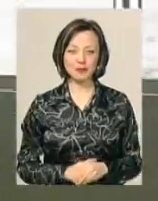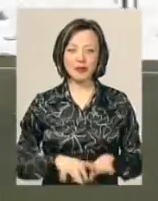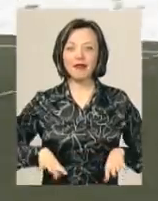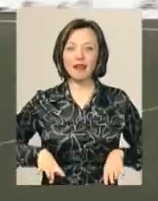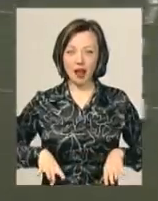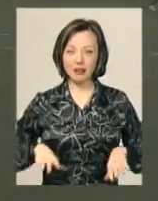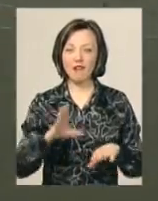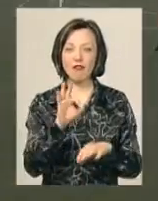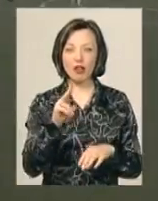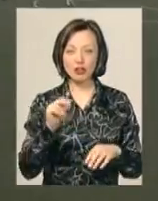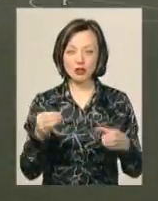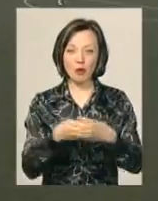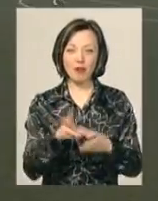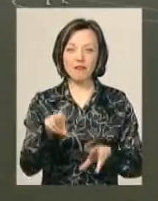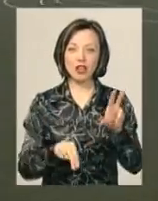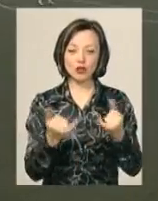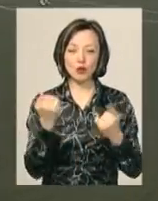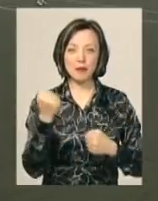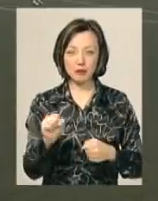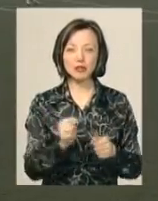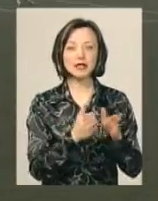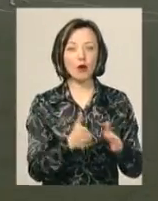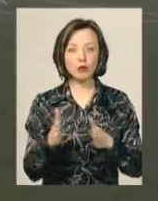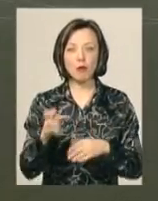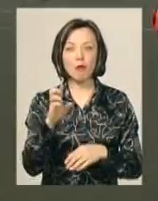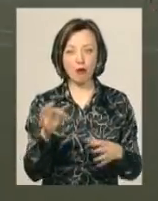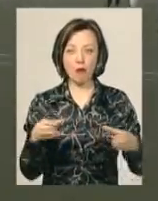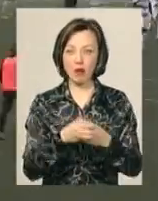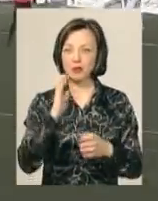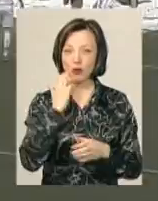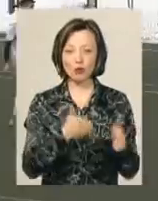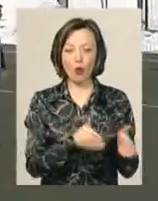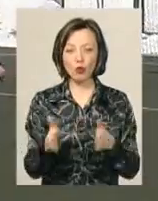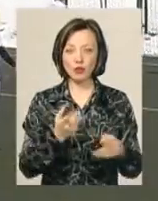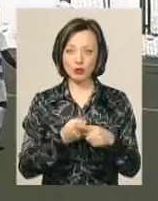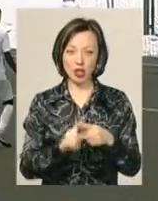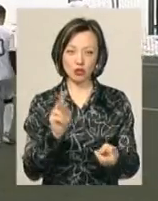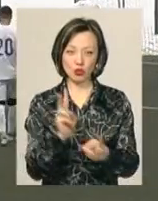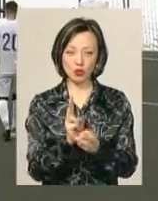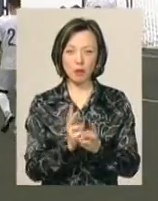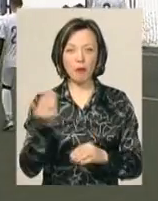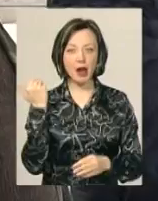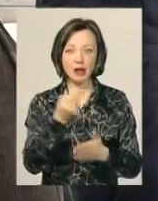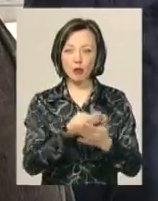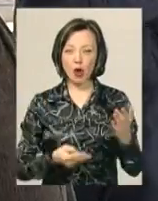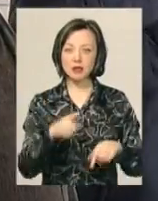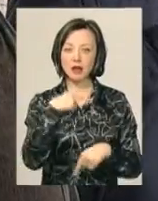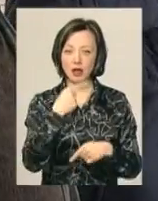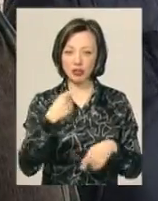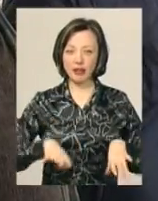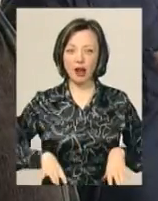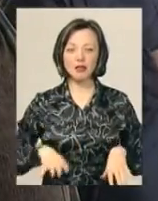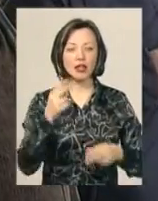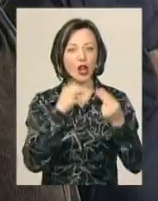Тренер «Агробізнесу» Андрій Донець вважає сьогоднішню перемогу закономірною, бо команда серйозно готувалася до цієї зустрічі. Попередня поразка, каже Андрій Донець,